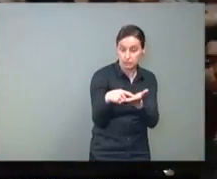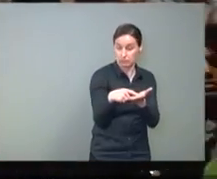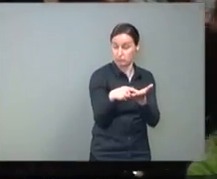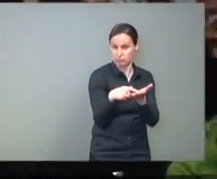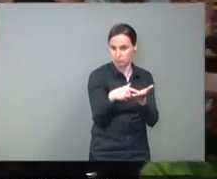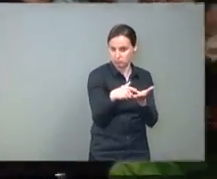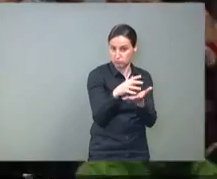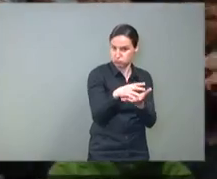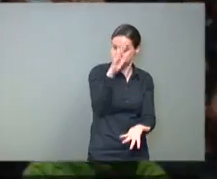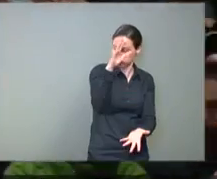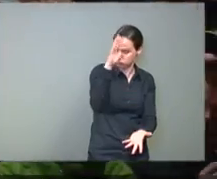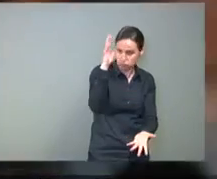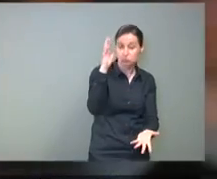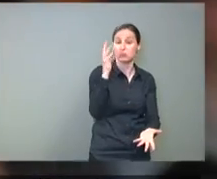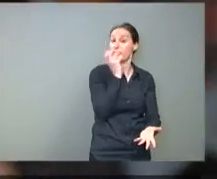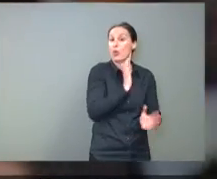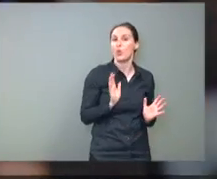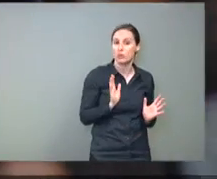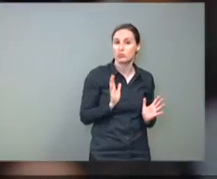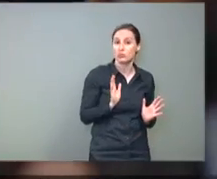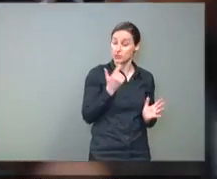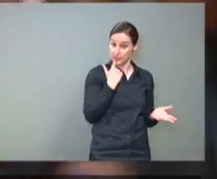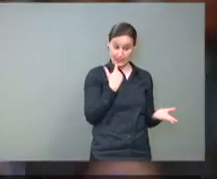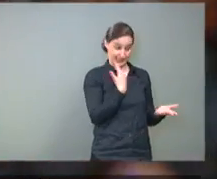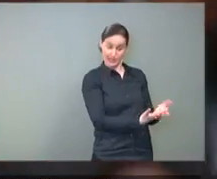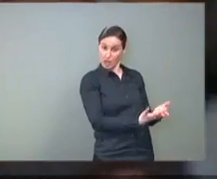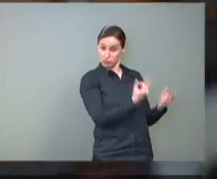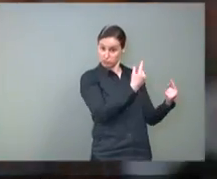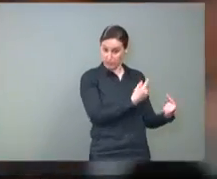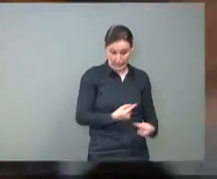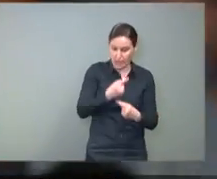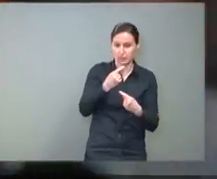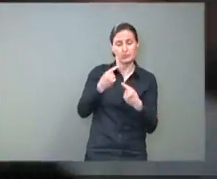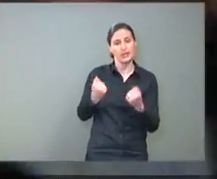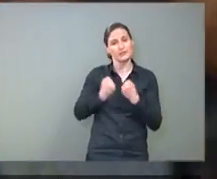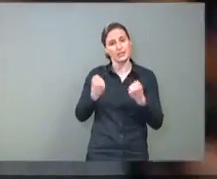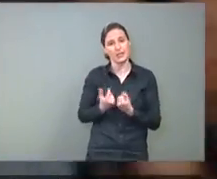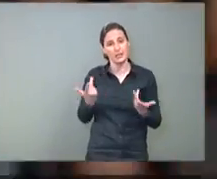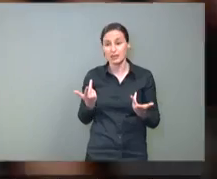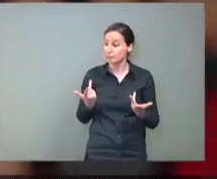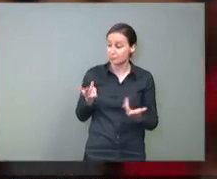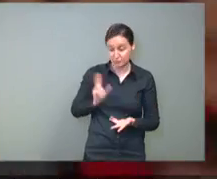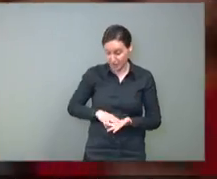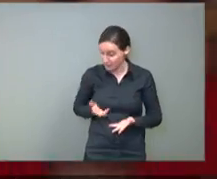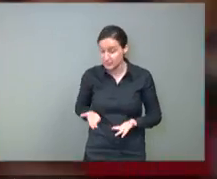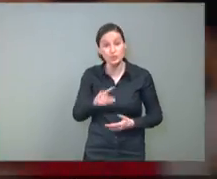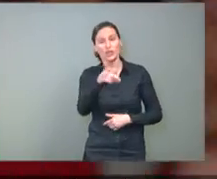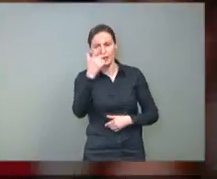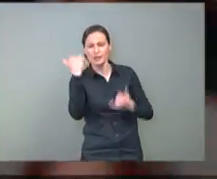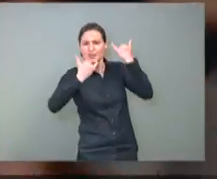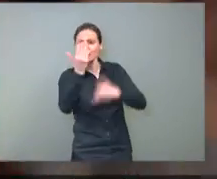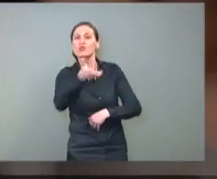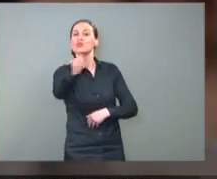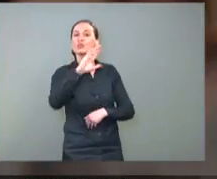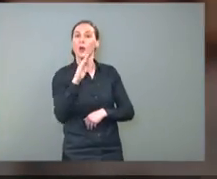eh bien, elle surplombe toute l'activité réelle. Imaginez-vous, vous autres, vous êtes avec votre petit carnet de caisse d'épargne, vous avez votre 0,75.